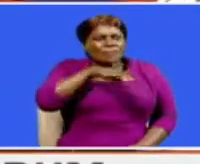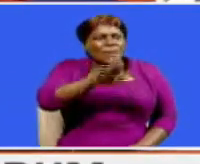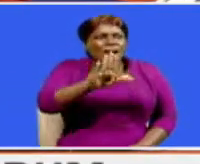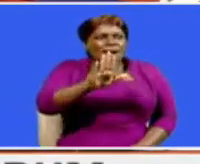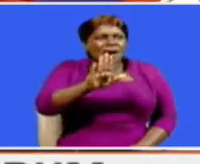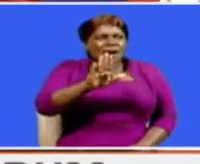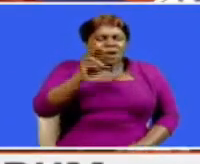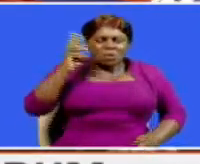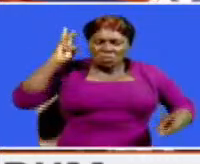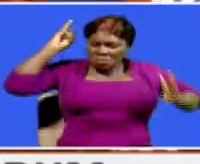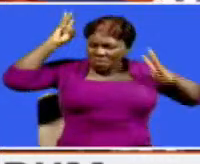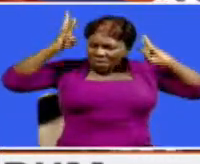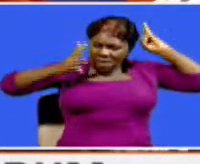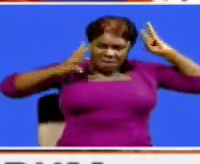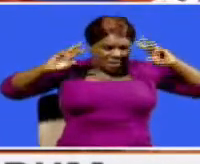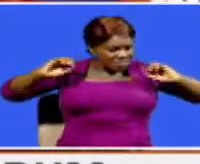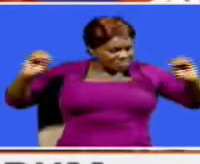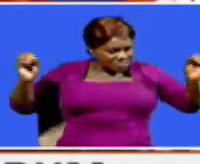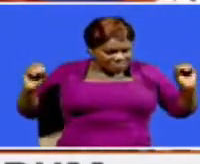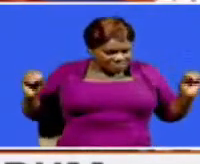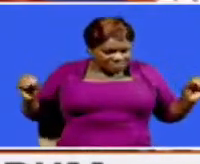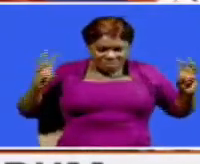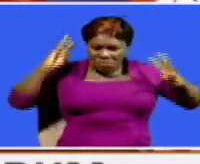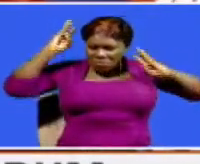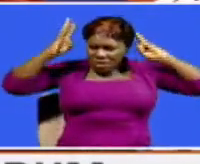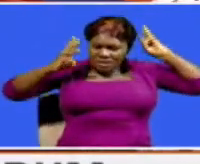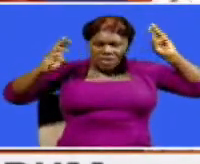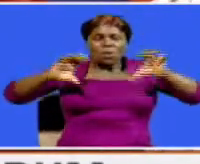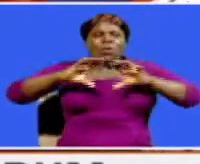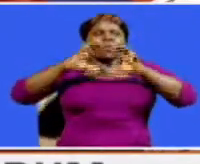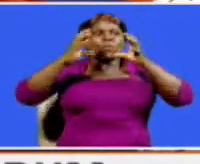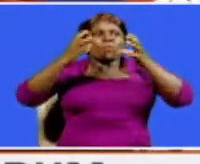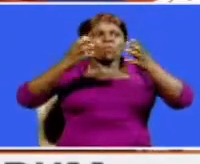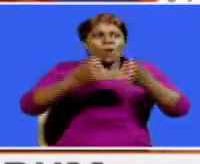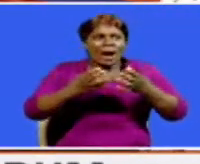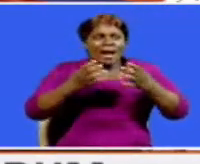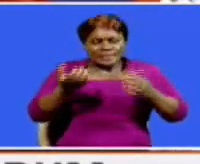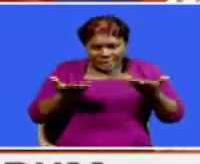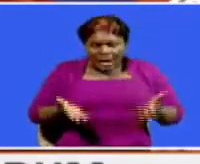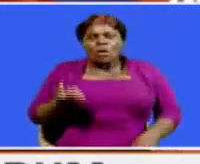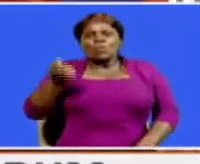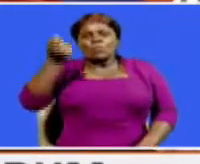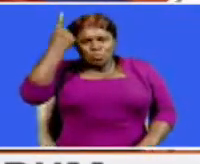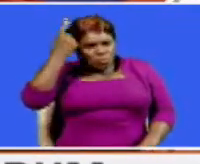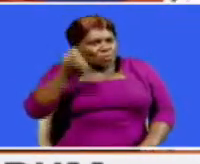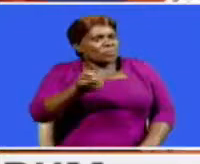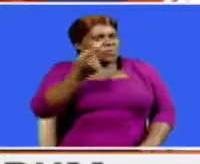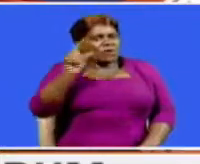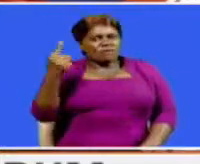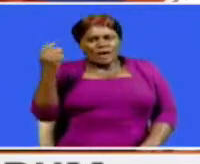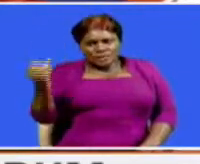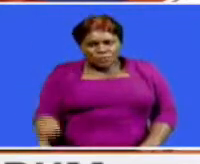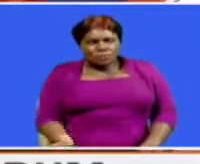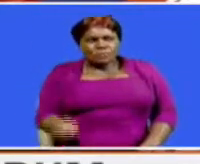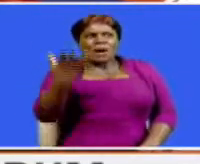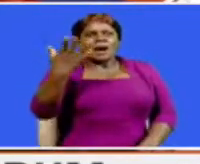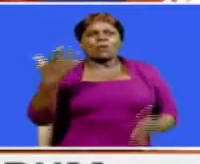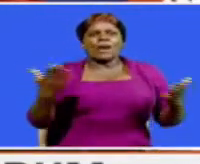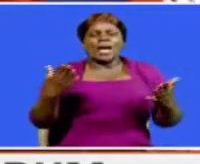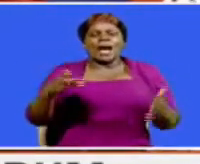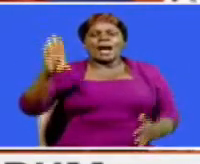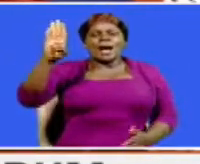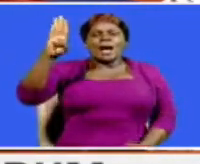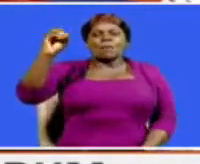usiwe na wasiwasi at all. Dunia imeanza kulipuka. Bomu ya kwanza ilipukia